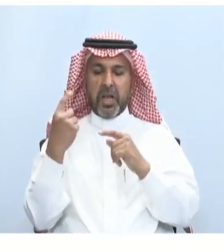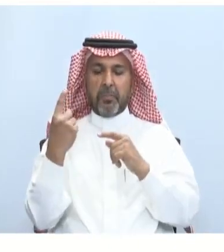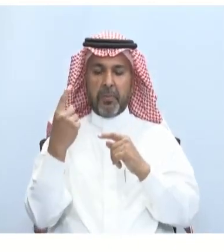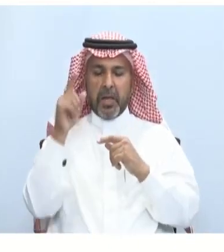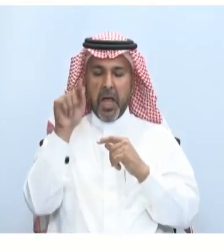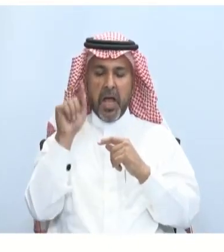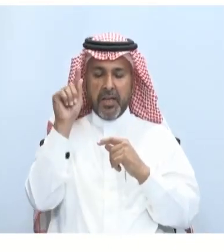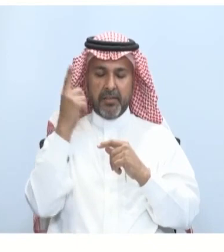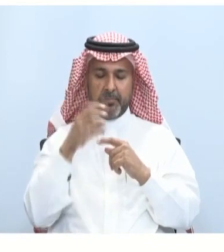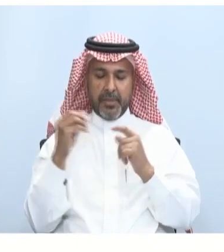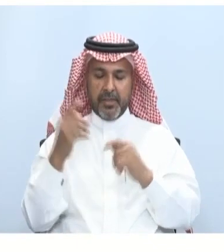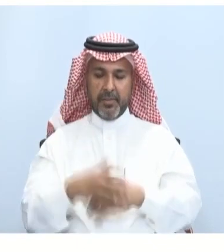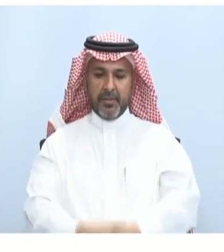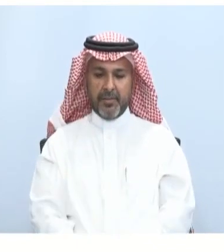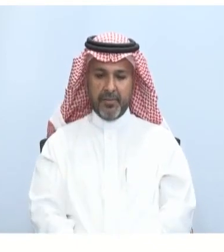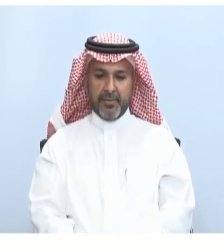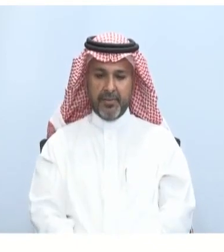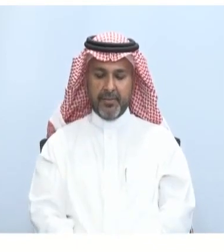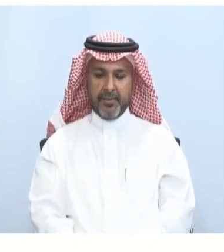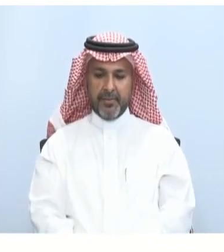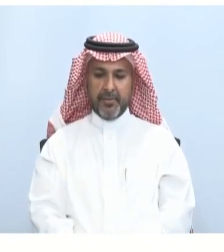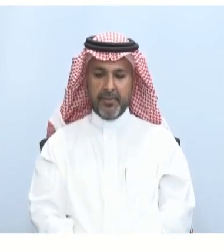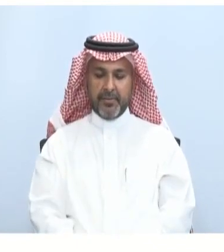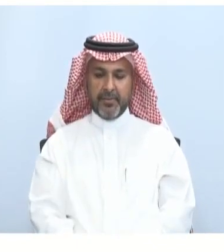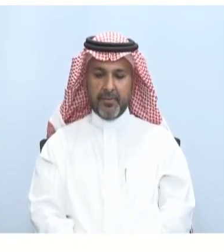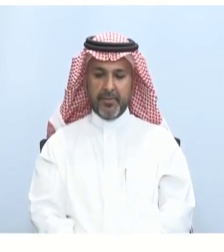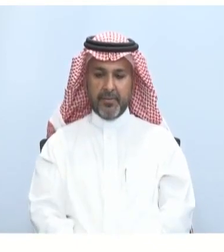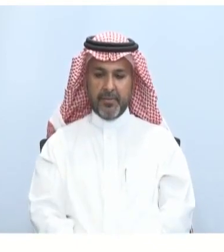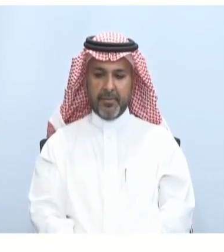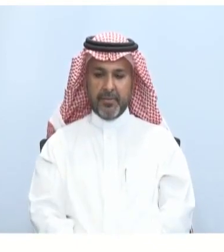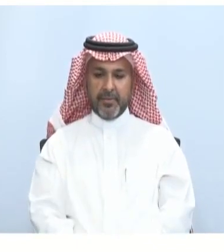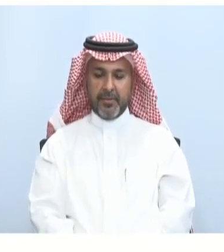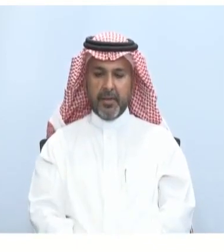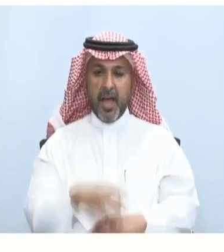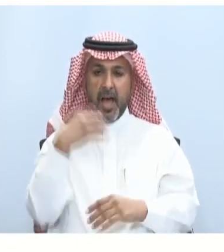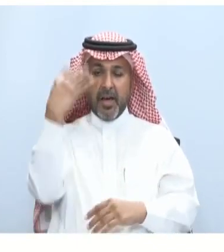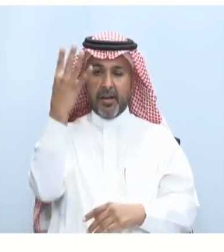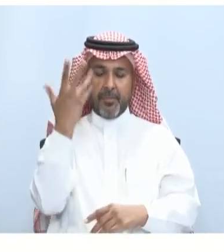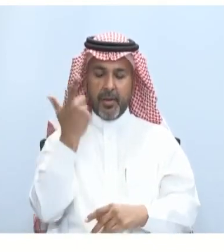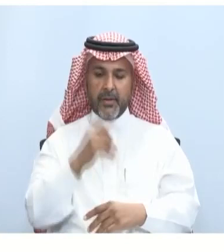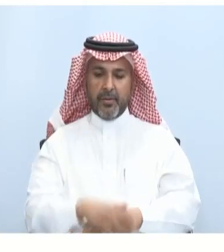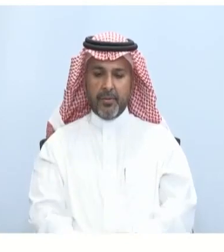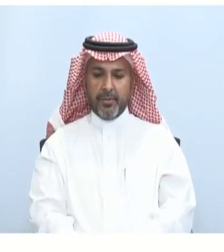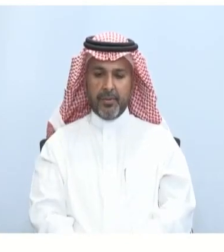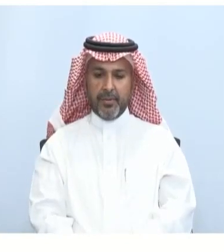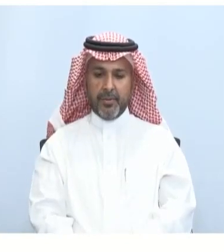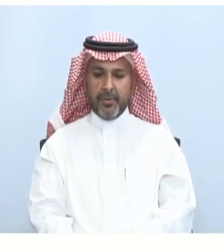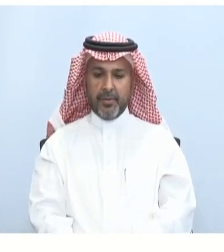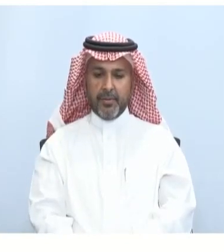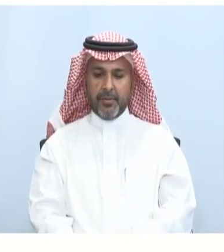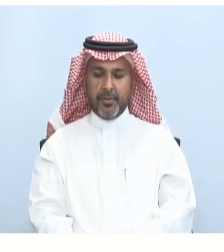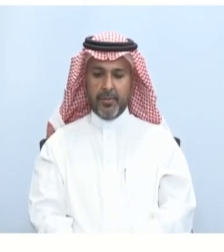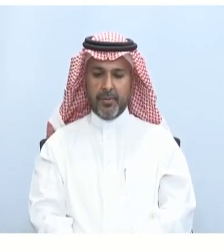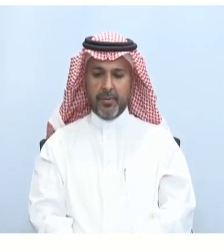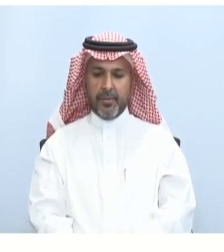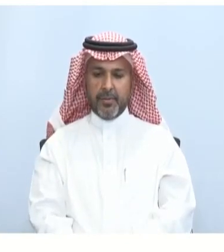يعني سالب جذر سالب واحد طيب اي اس اربعه راح تكون لاحظوا هنا اول